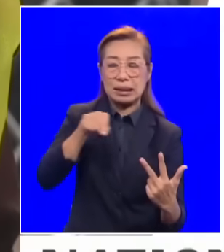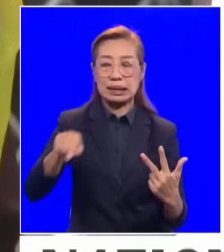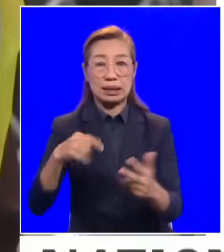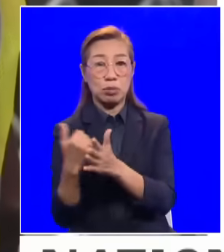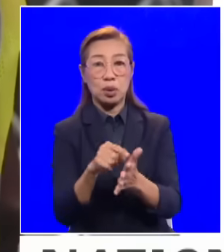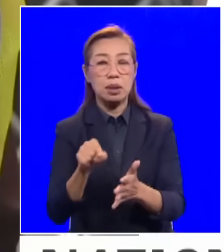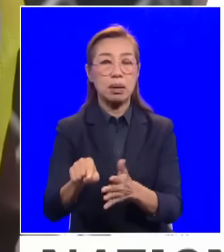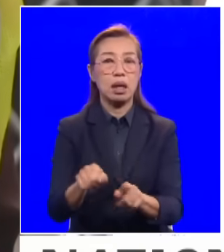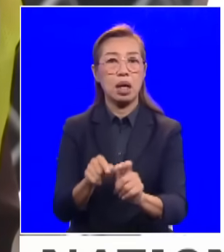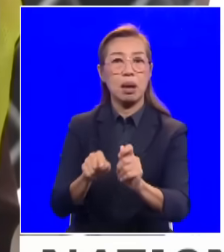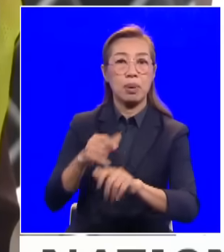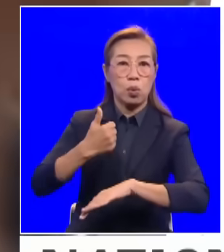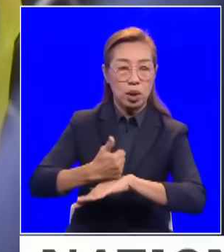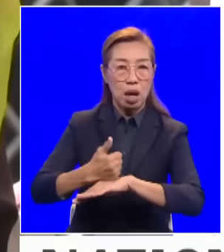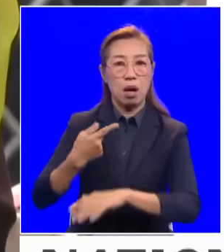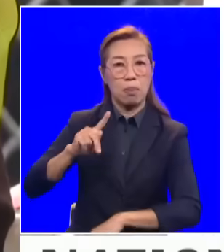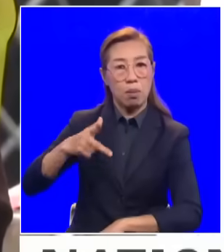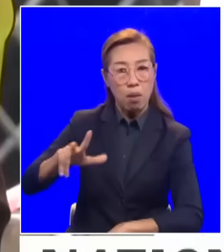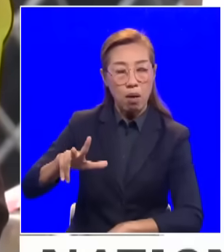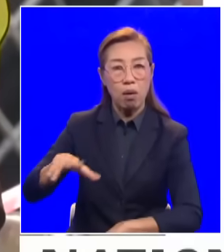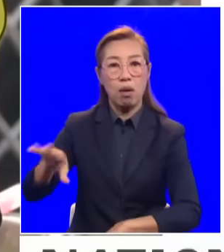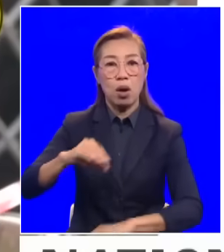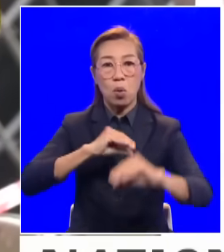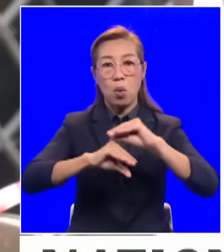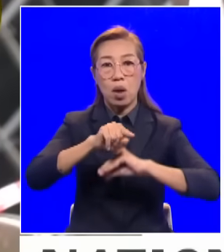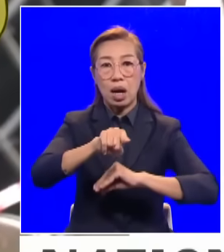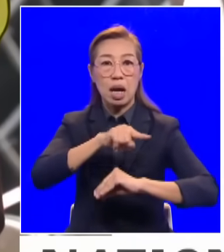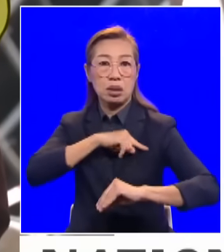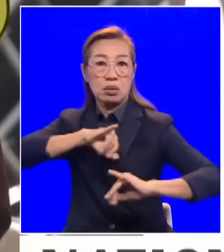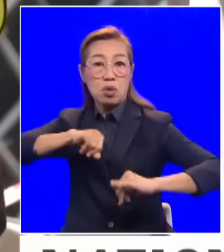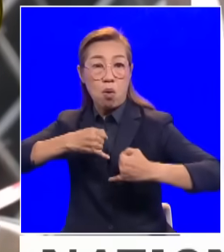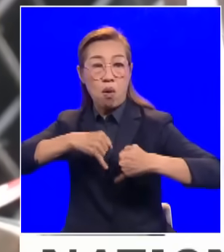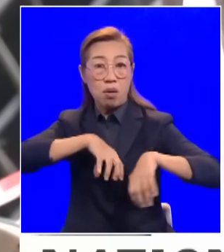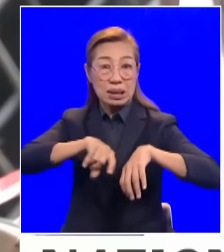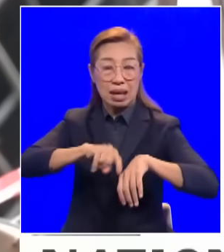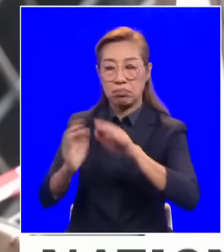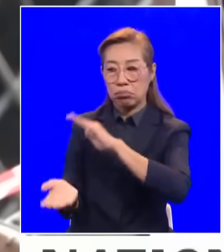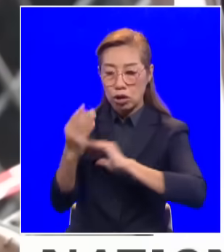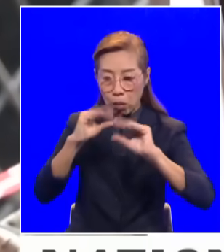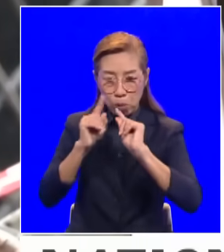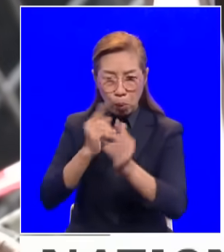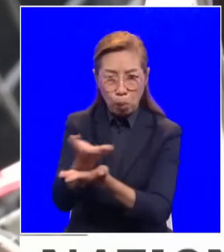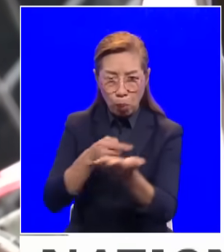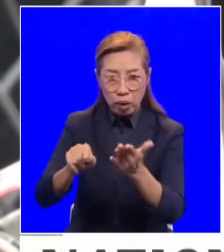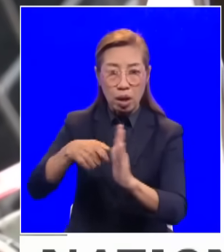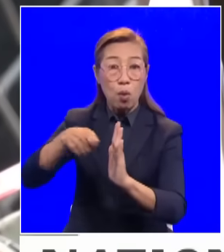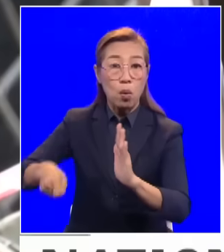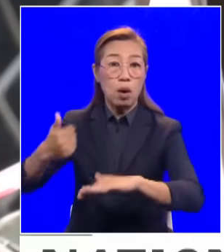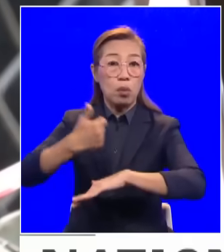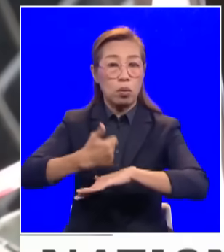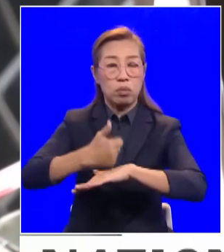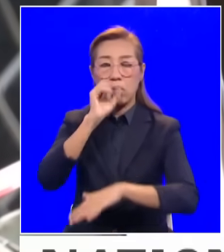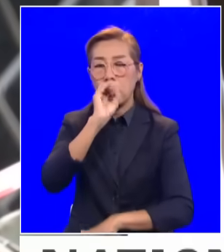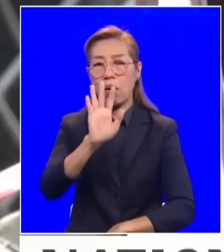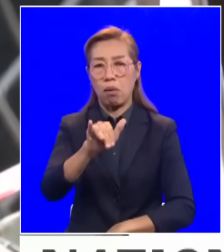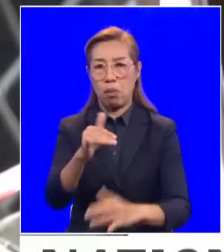แล้วก็ทีมปภ.รวมถึงเจ้าของโครงการที่มีการประชุมวางแผนกันในช่วงเช้าทั้งผู้ว่าก็ให้สัมภาษณ์กับนักข่าวบอกว่า